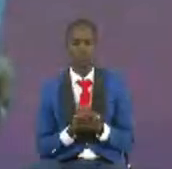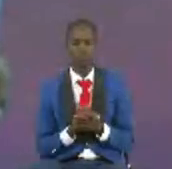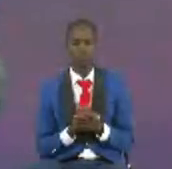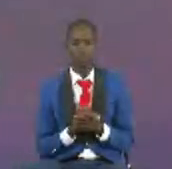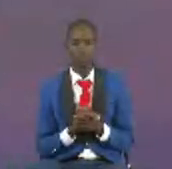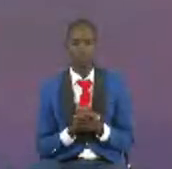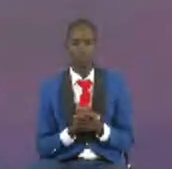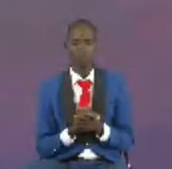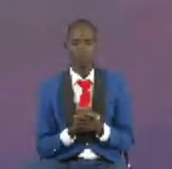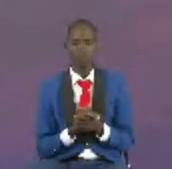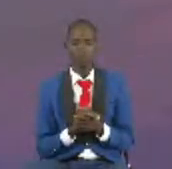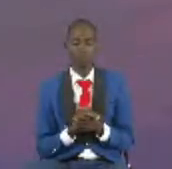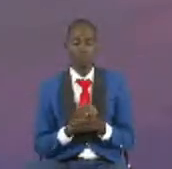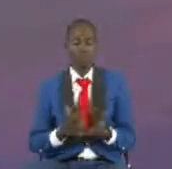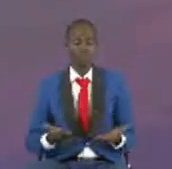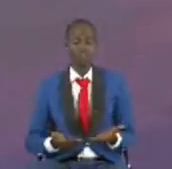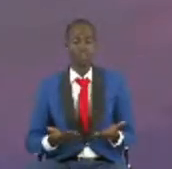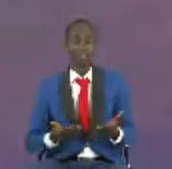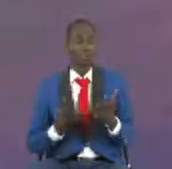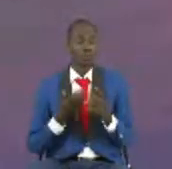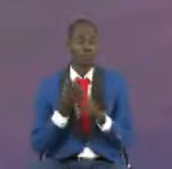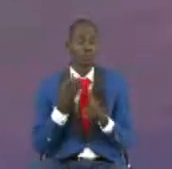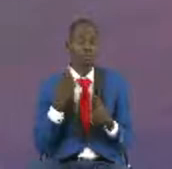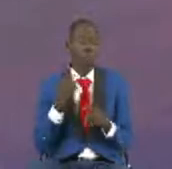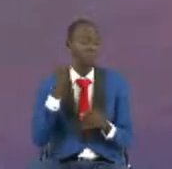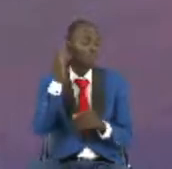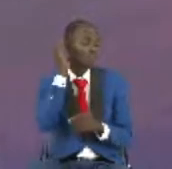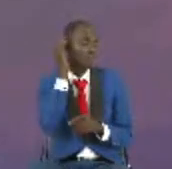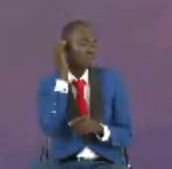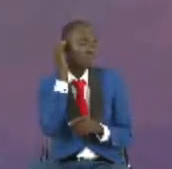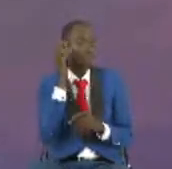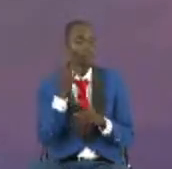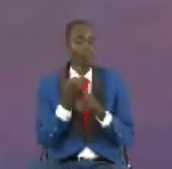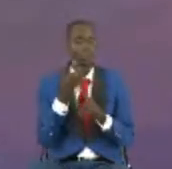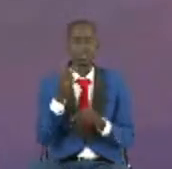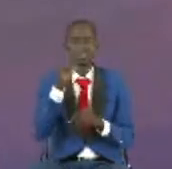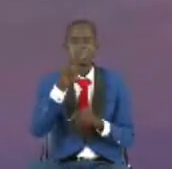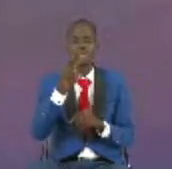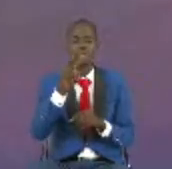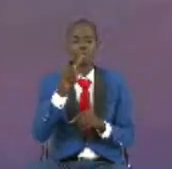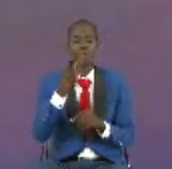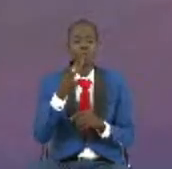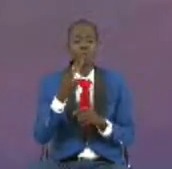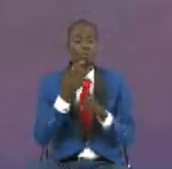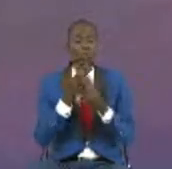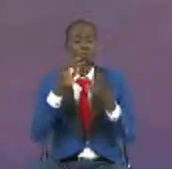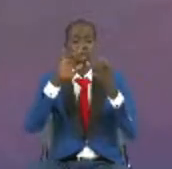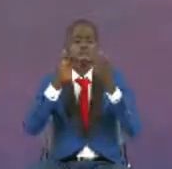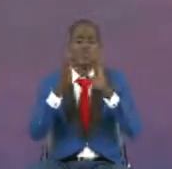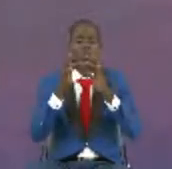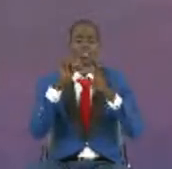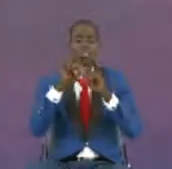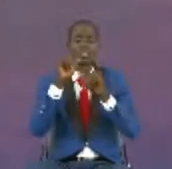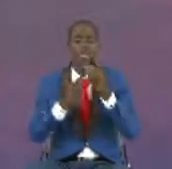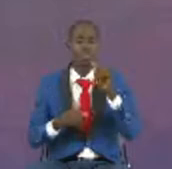Ici, à la radio, à la télé, en ligne, dans n'importe quel pays, n'importe